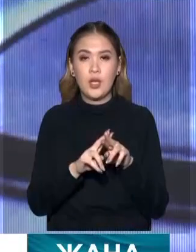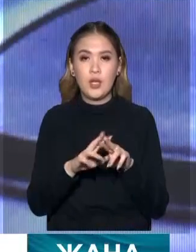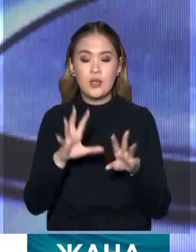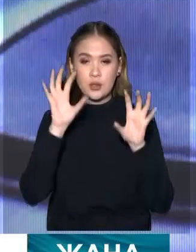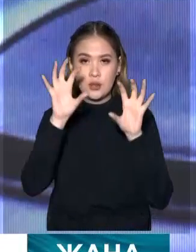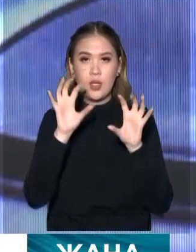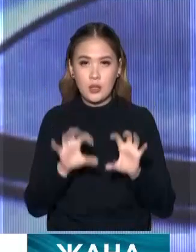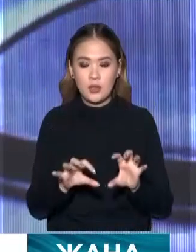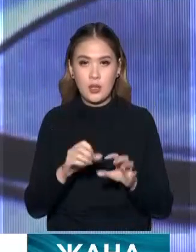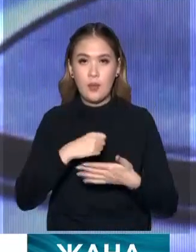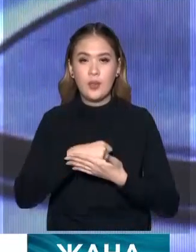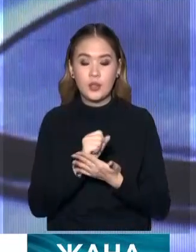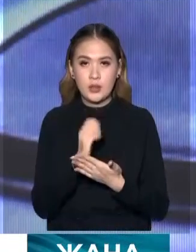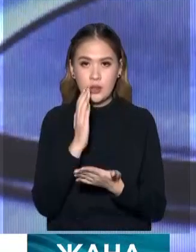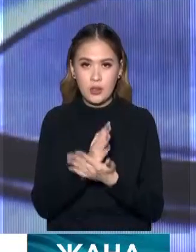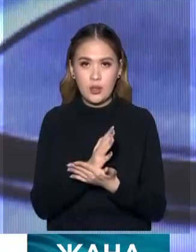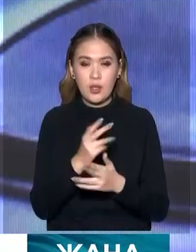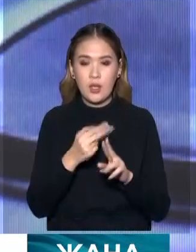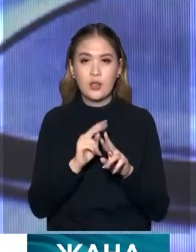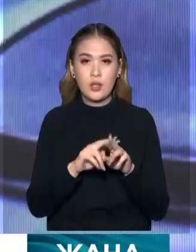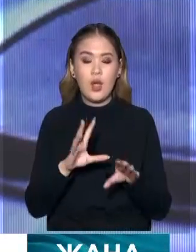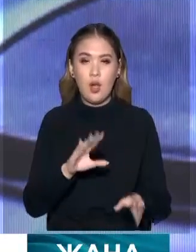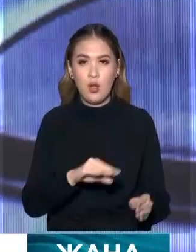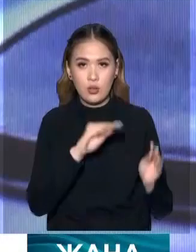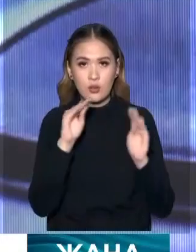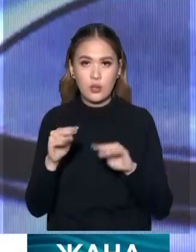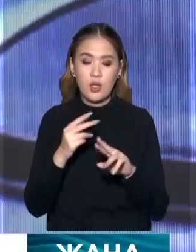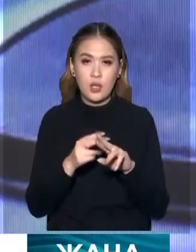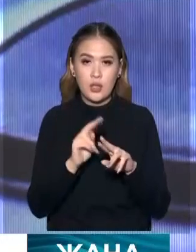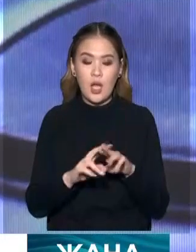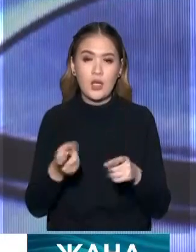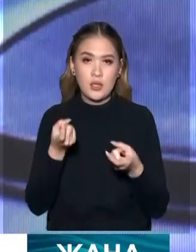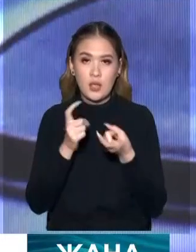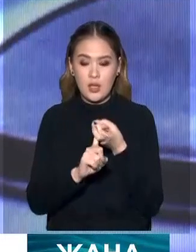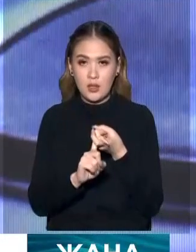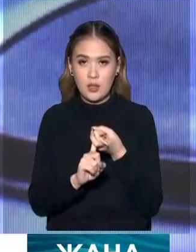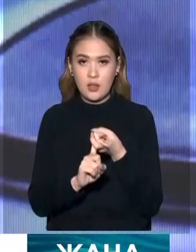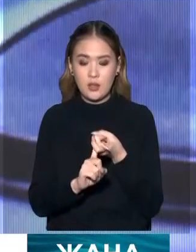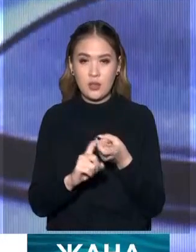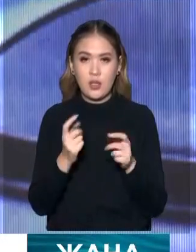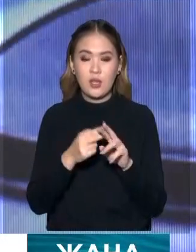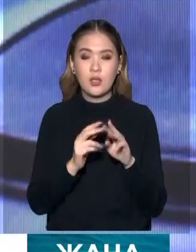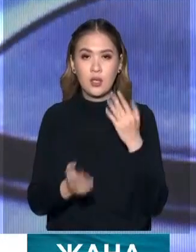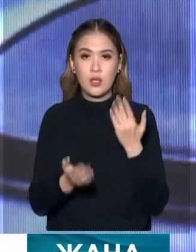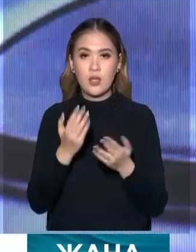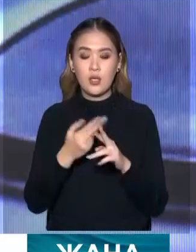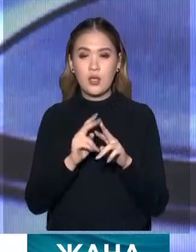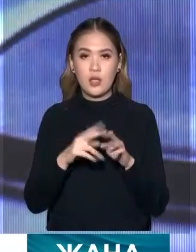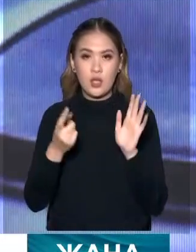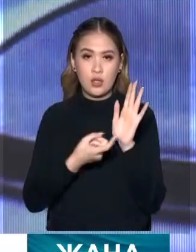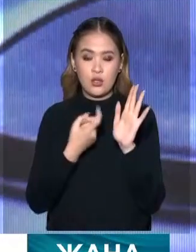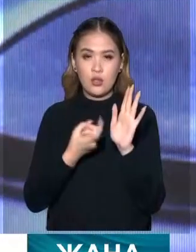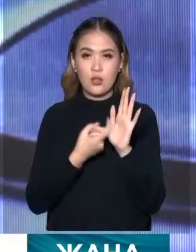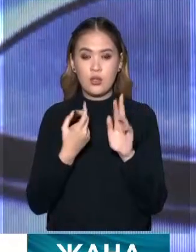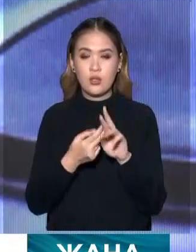заңда бекітілген. Қазір қолданыстағы заңнамаға сәйкес, егер іс әлі